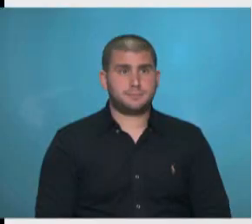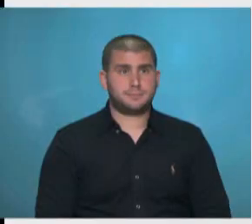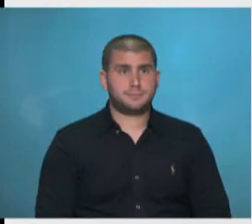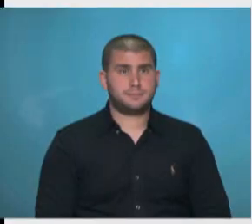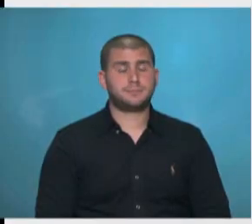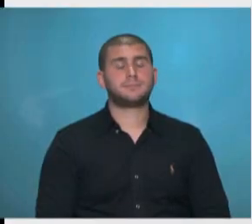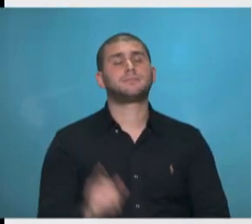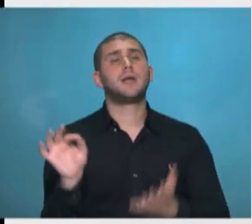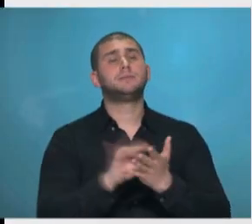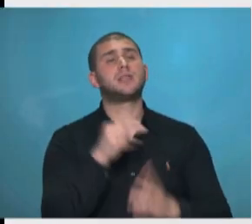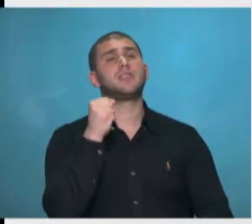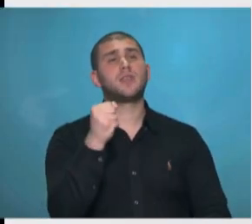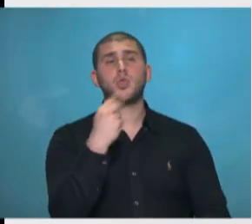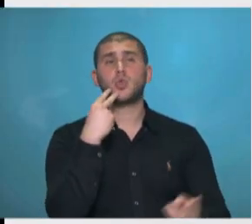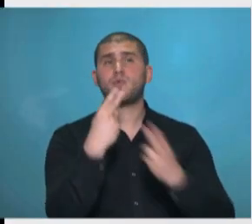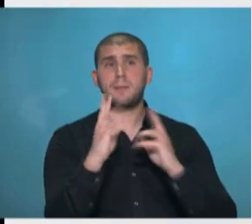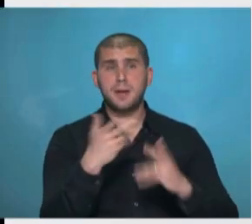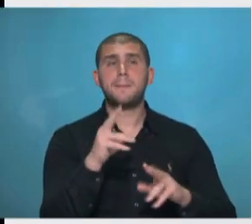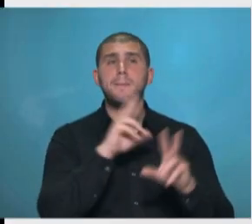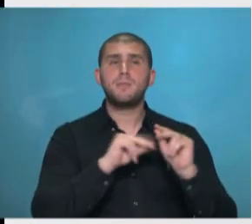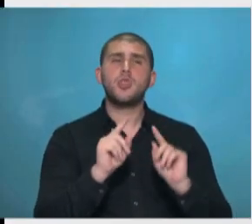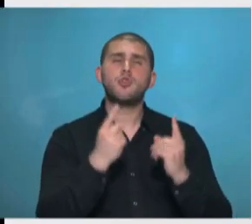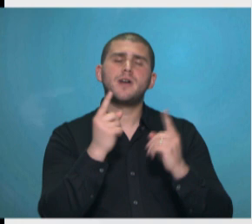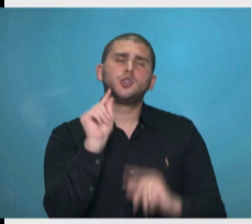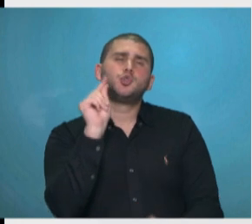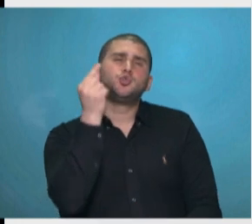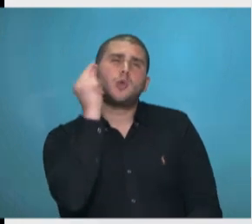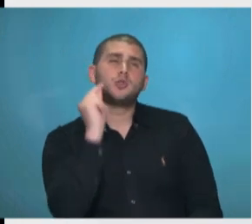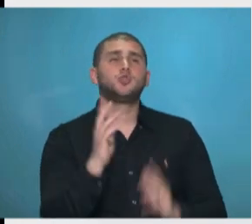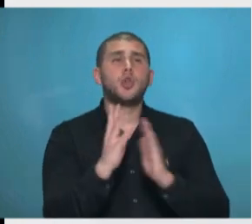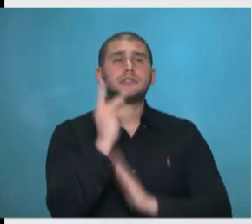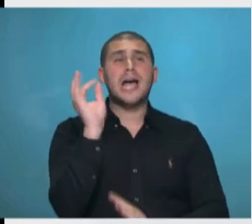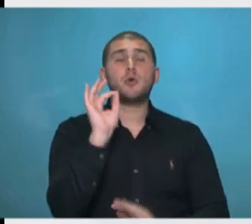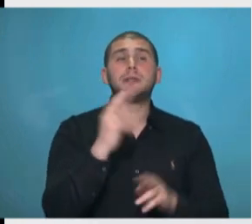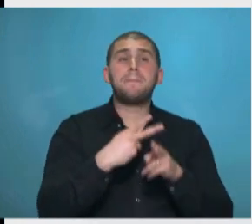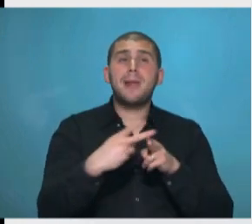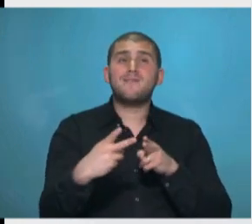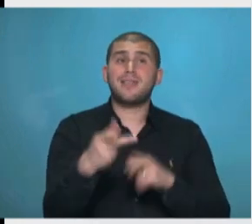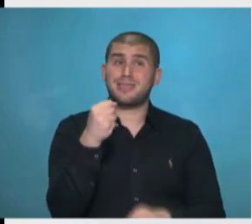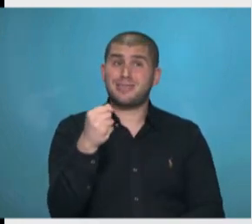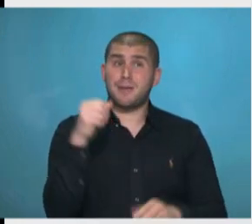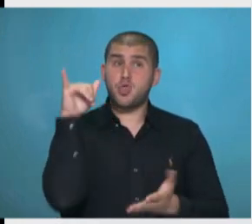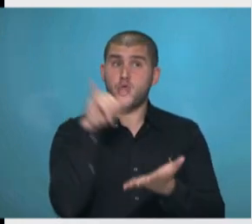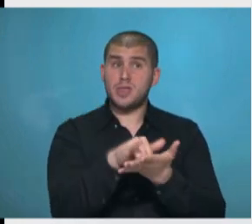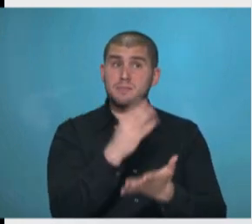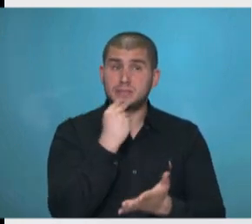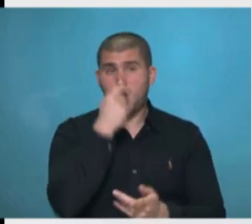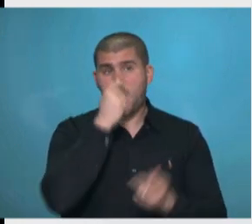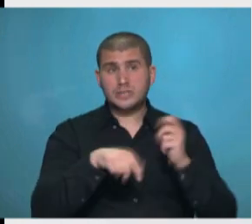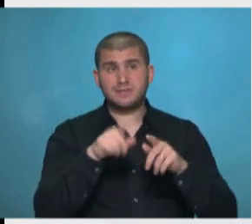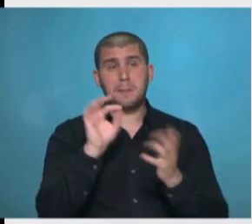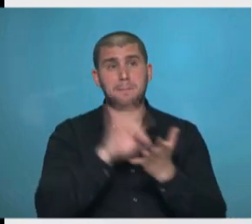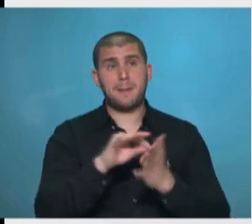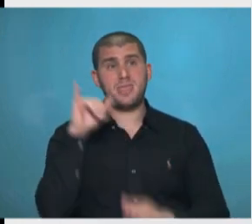אז במשרד התיירות אומרים בתגובה, מדובר בתופעה שולית. 13% בלבד מהתיירים הנוחתים בישראל עוזבים אותה ביום